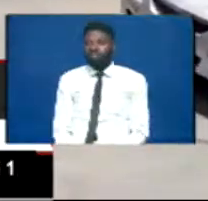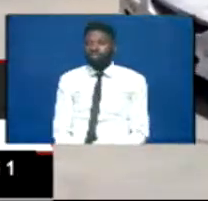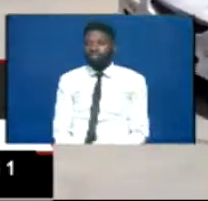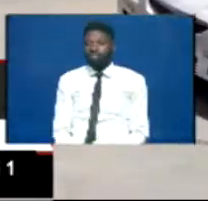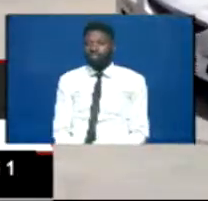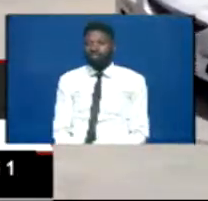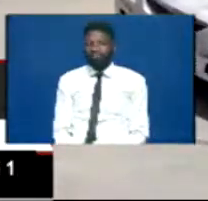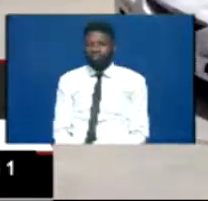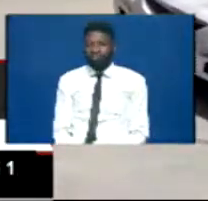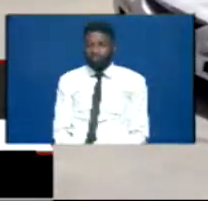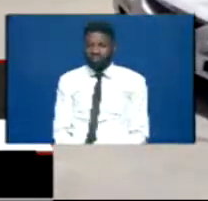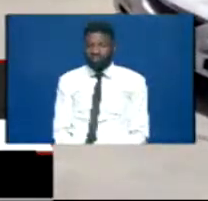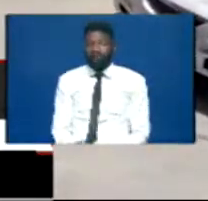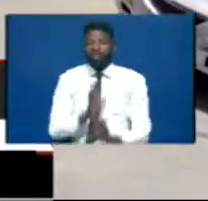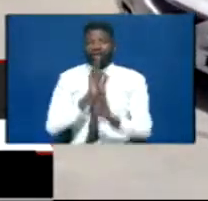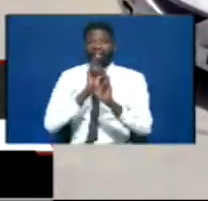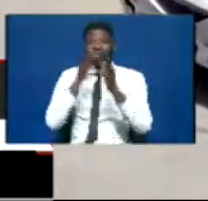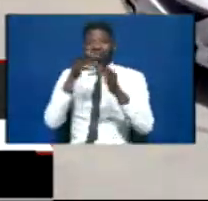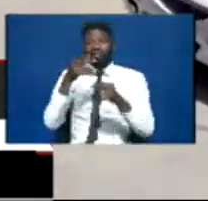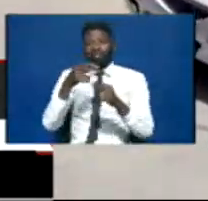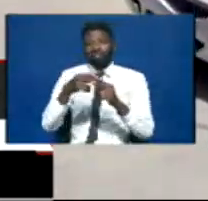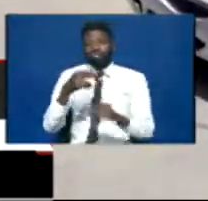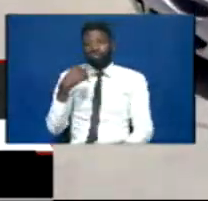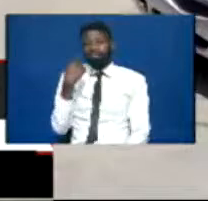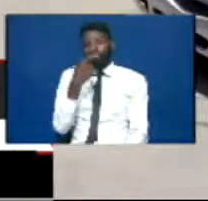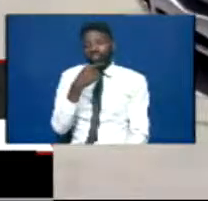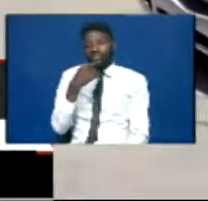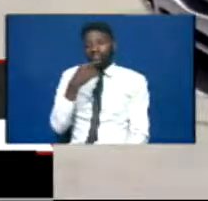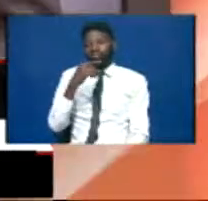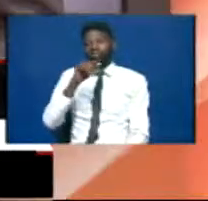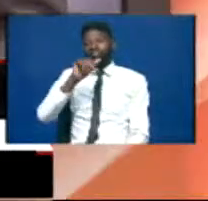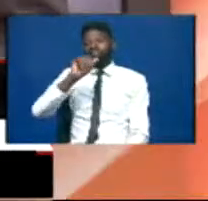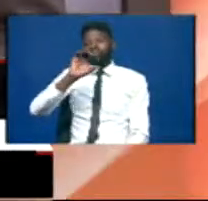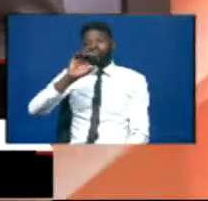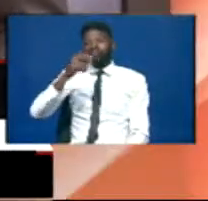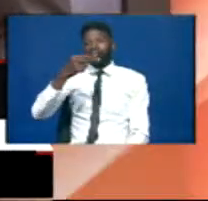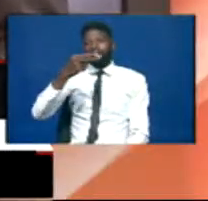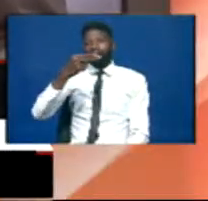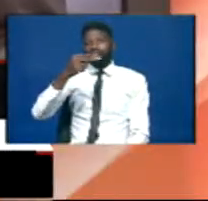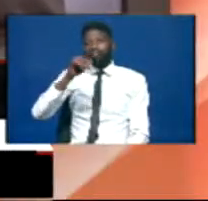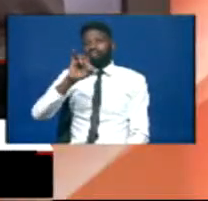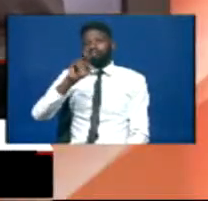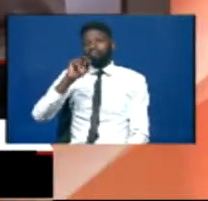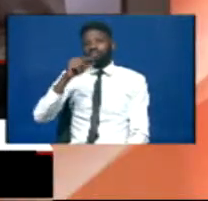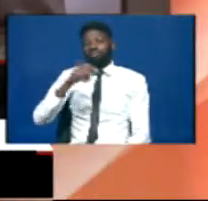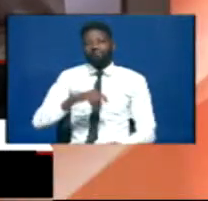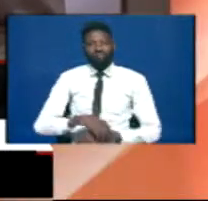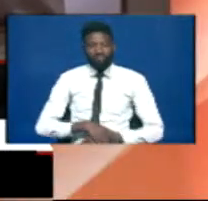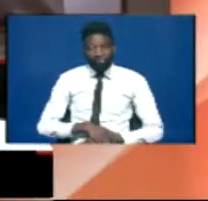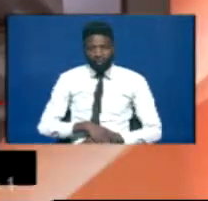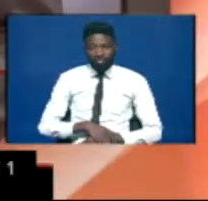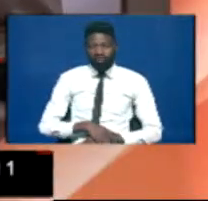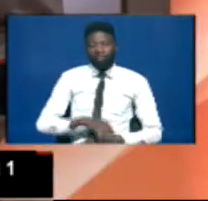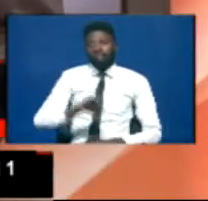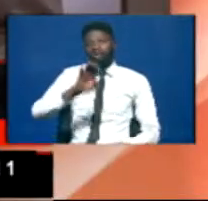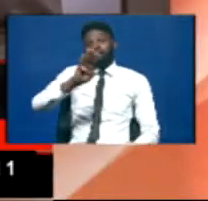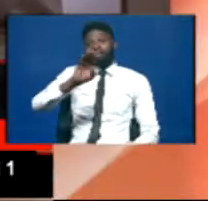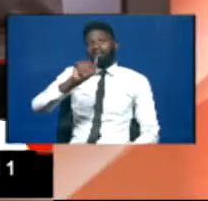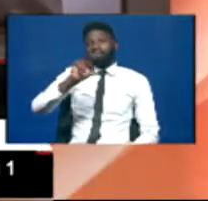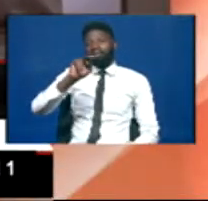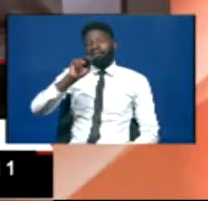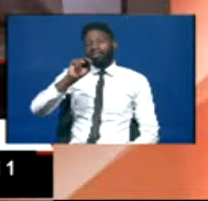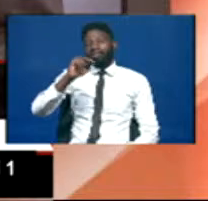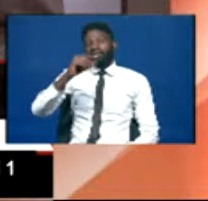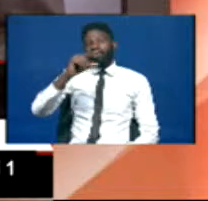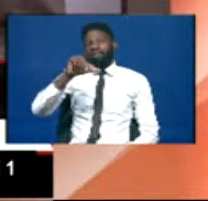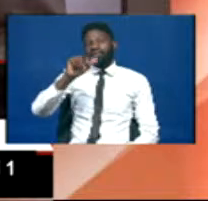Nikiripotia makala ya dunia wiki hii, naitwa Safin Aching Oma. Nchini Bangladesh, yamkini watu 37 waliaga dunia